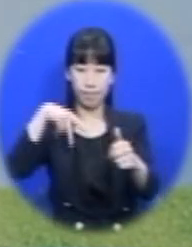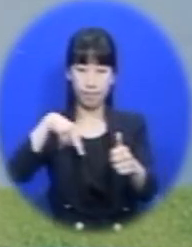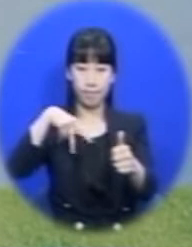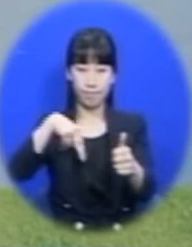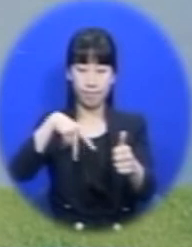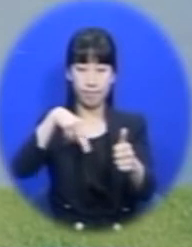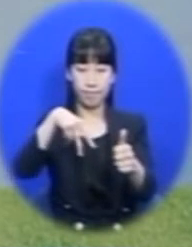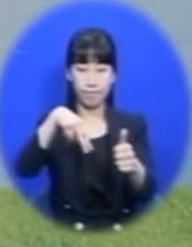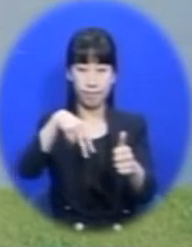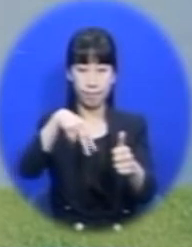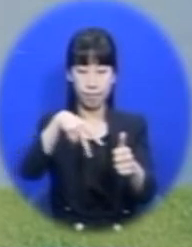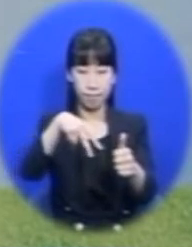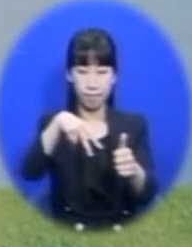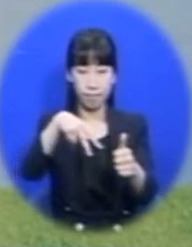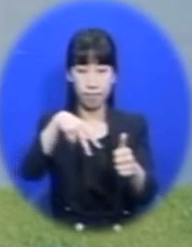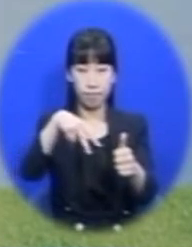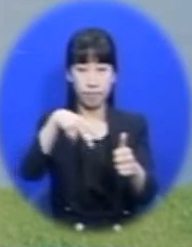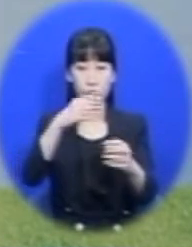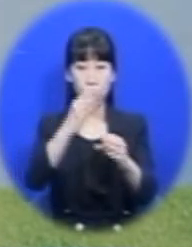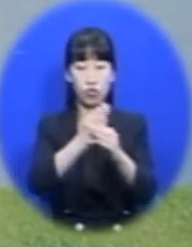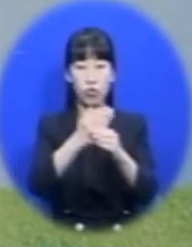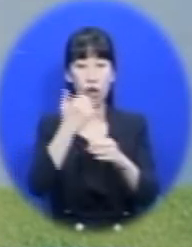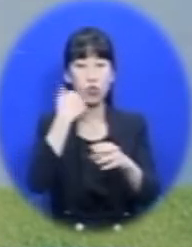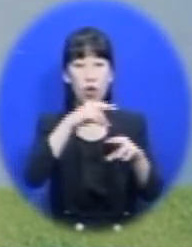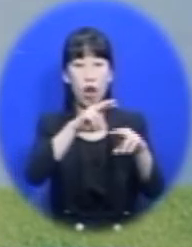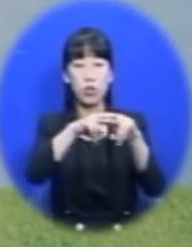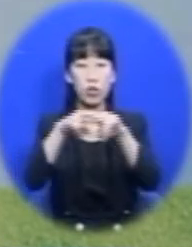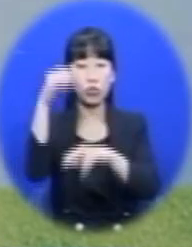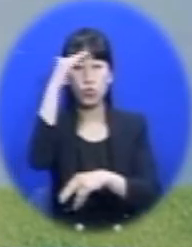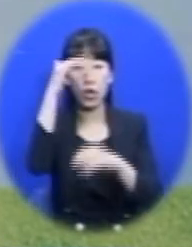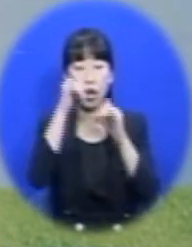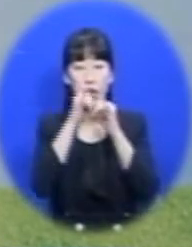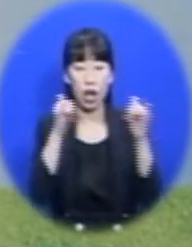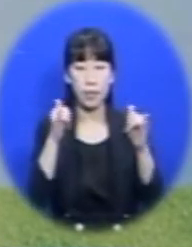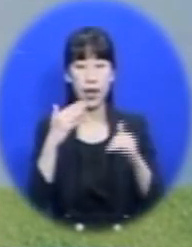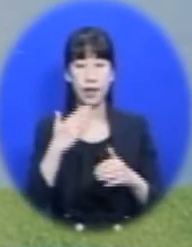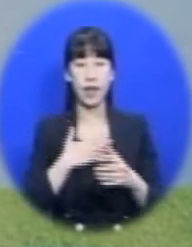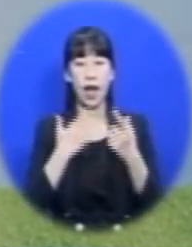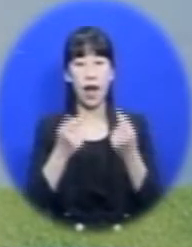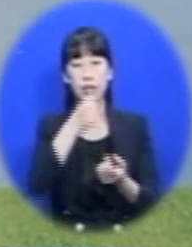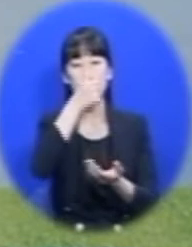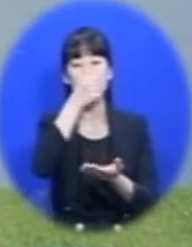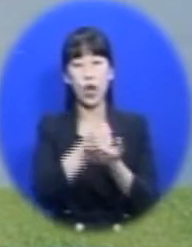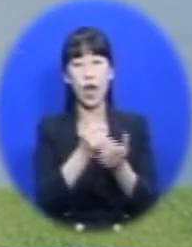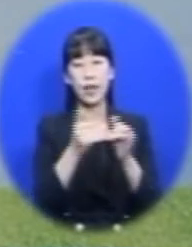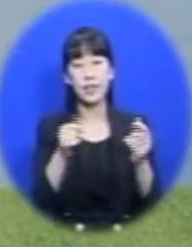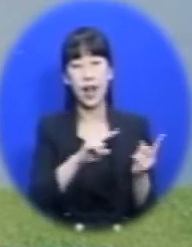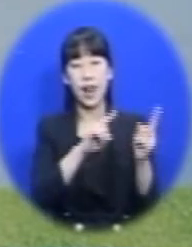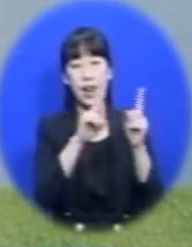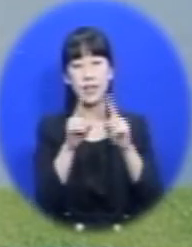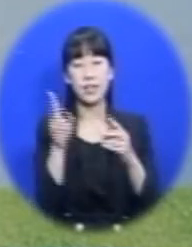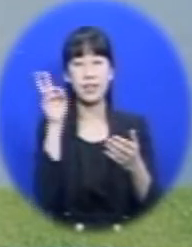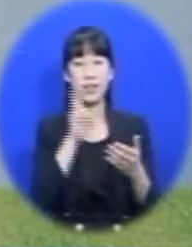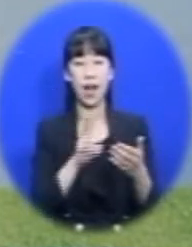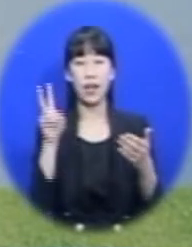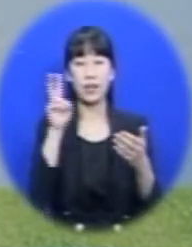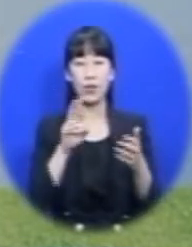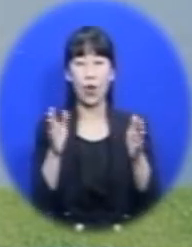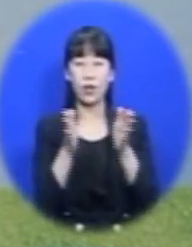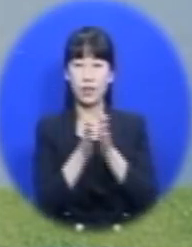걸어가는데 그 법정 안에 있는 누군가가 나 같은 죄인 살리신 그 찬송을